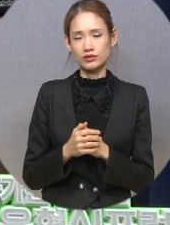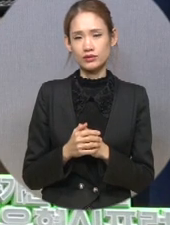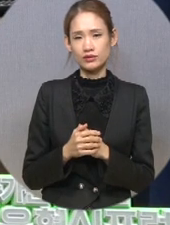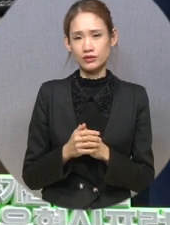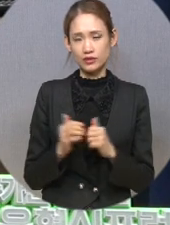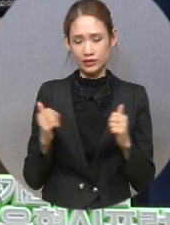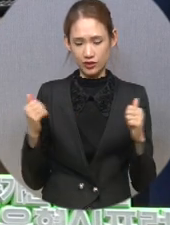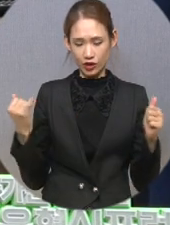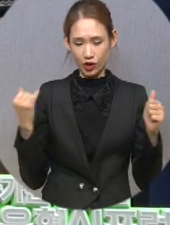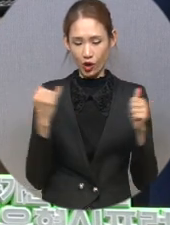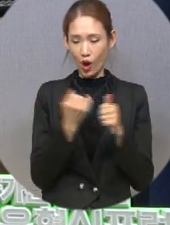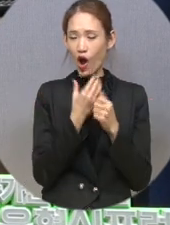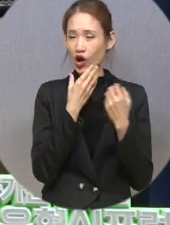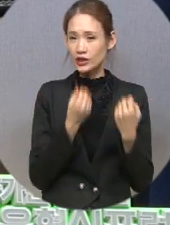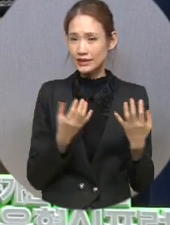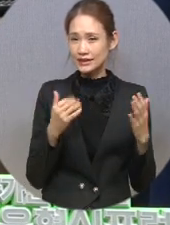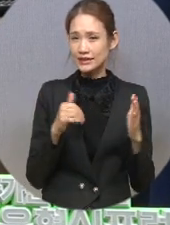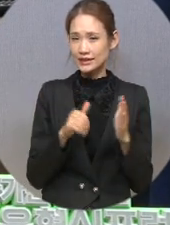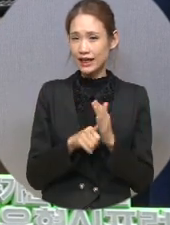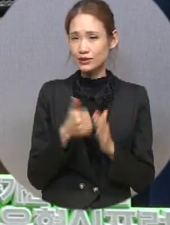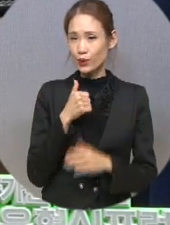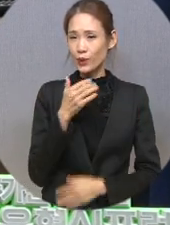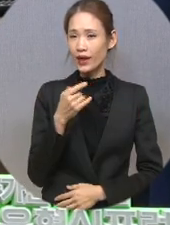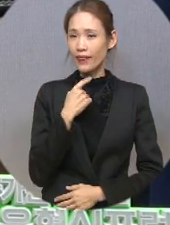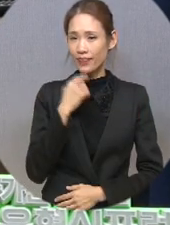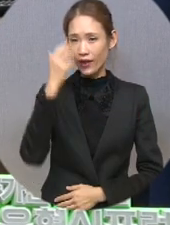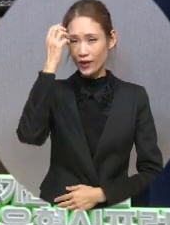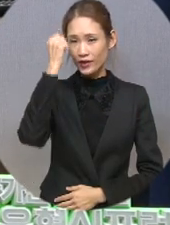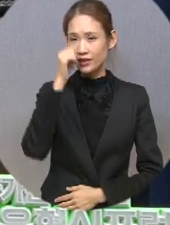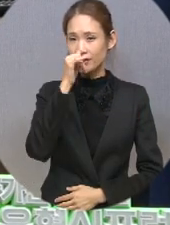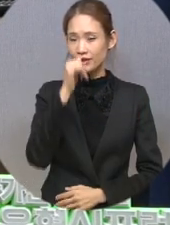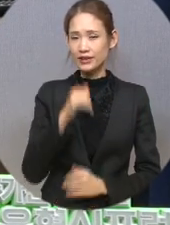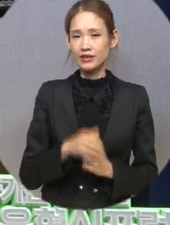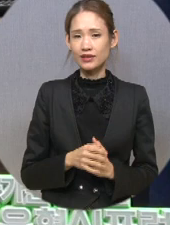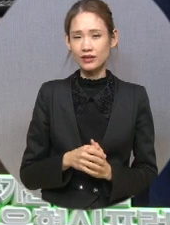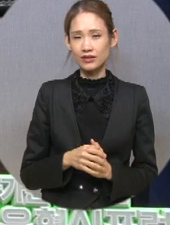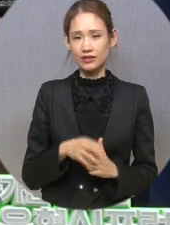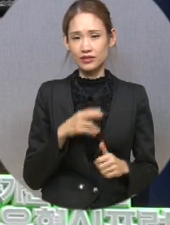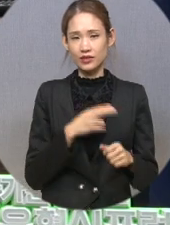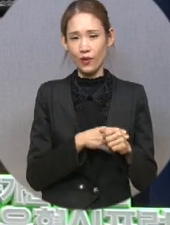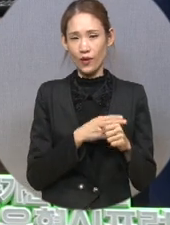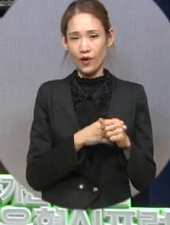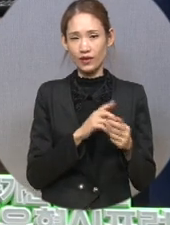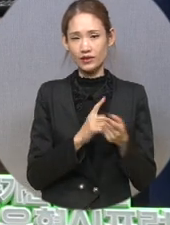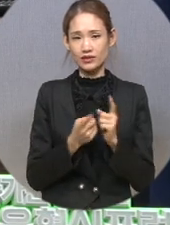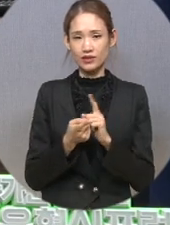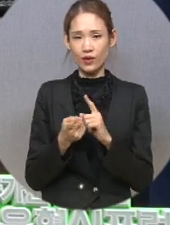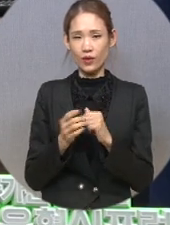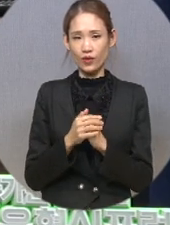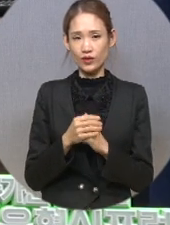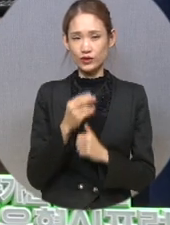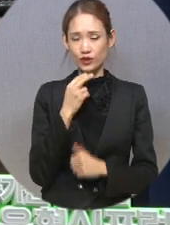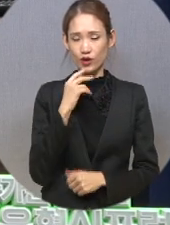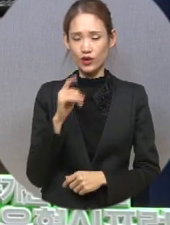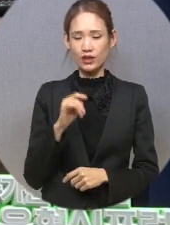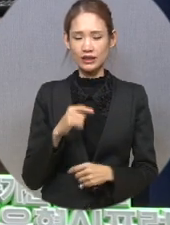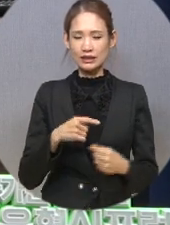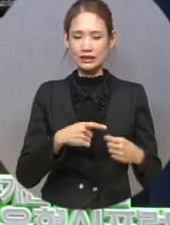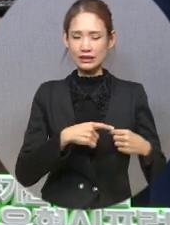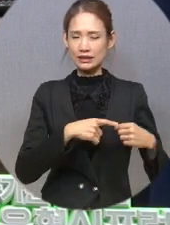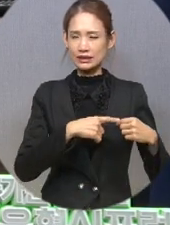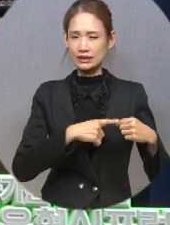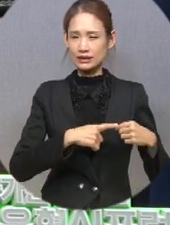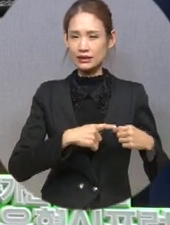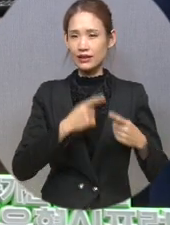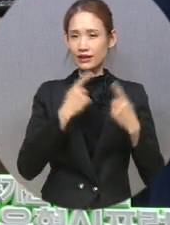기억이 있습니다만 제 교사들께 하는 얘기가 있어요. 서울에 소위 인류대학에 간